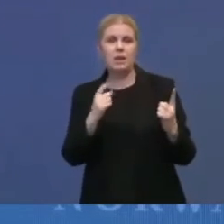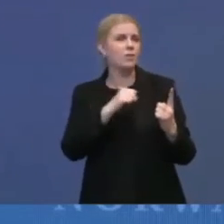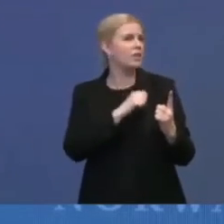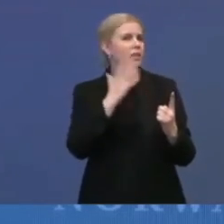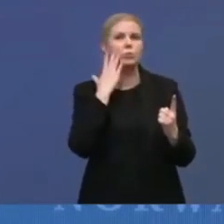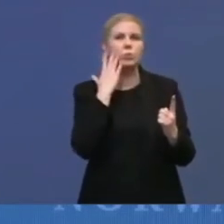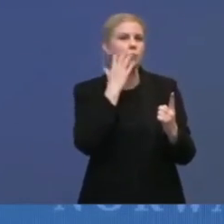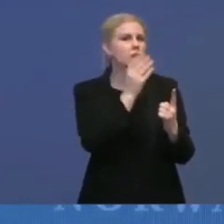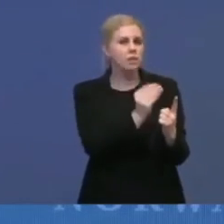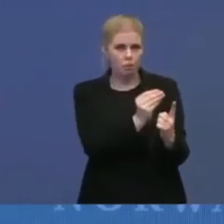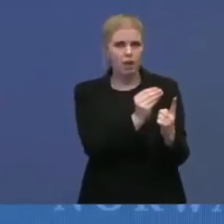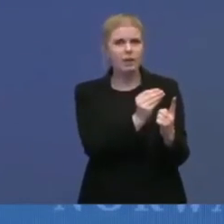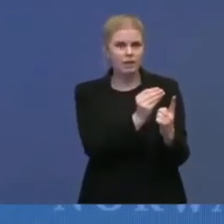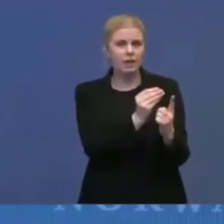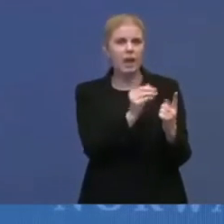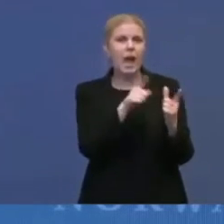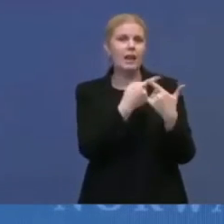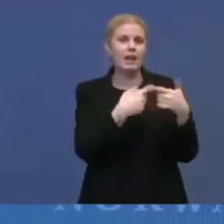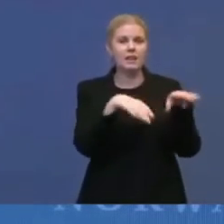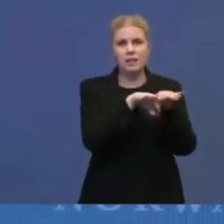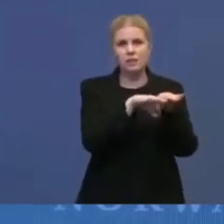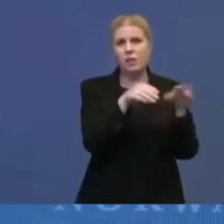isu txiran hal mitir.